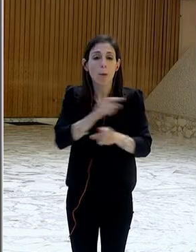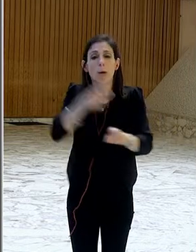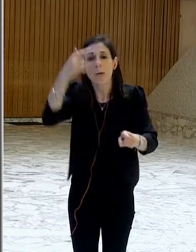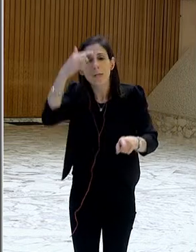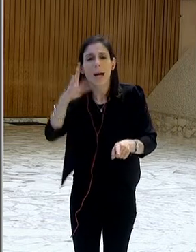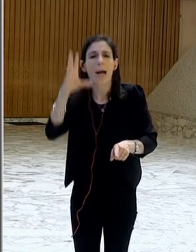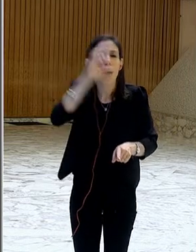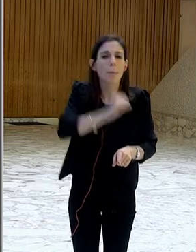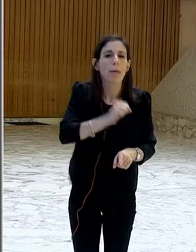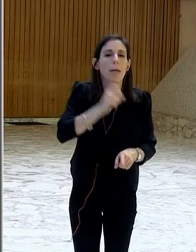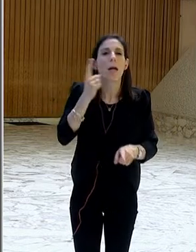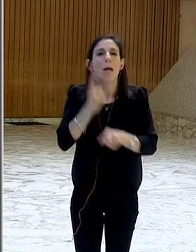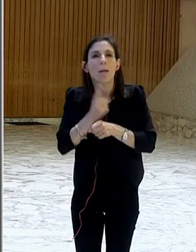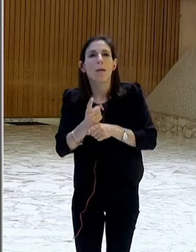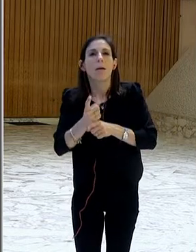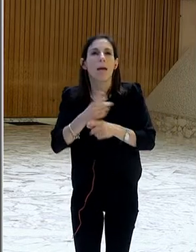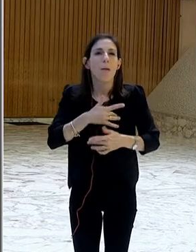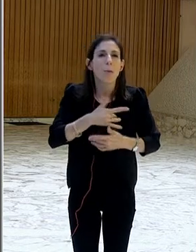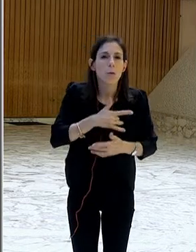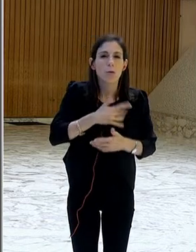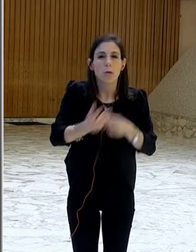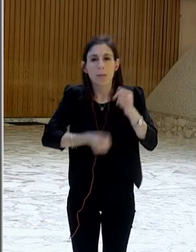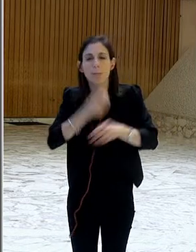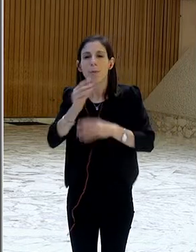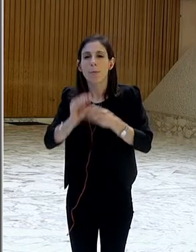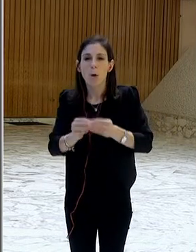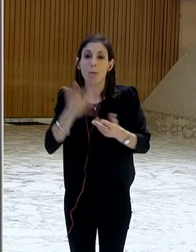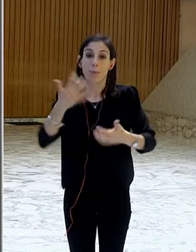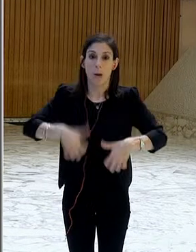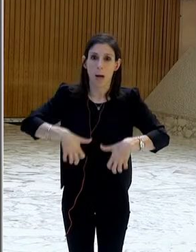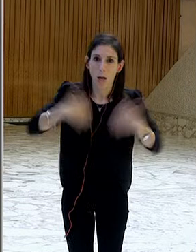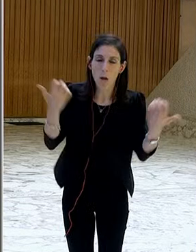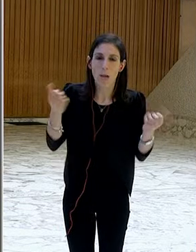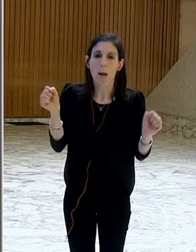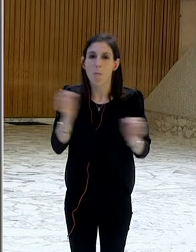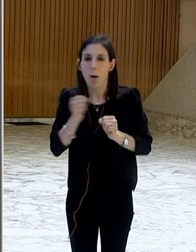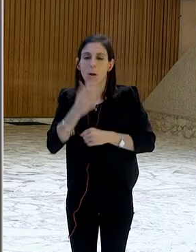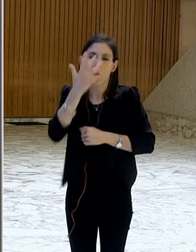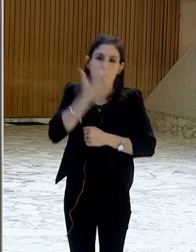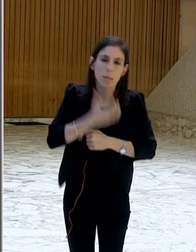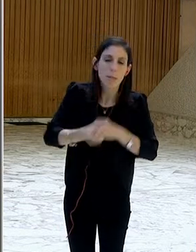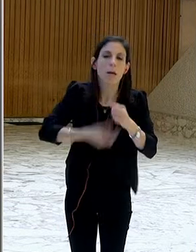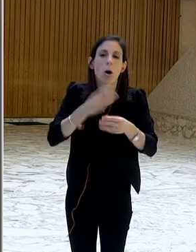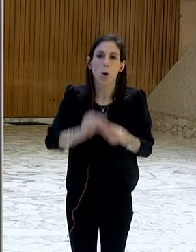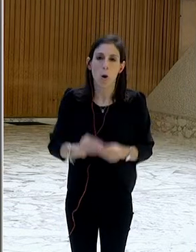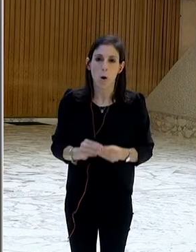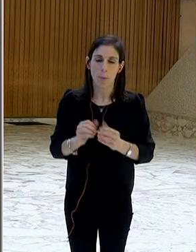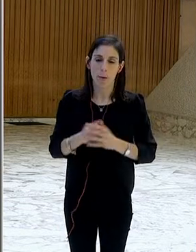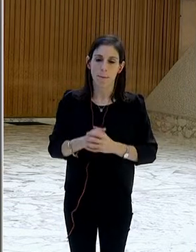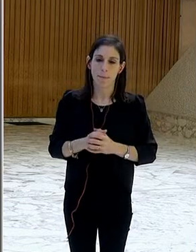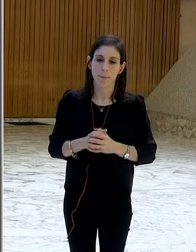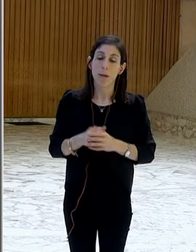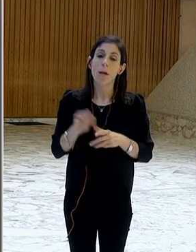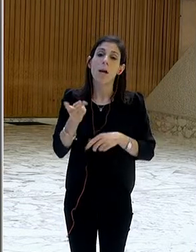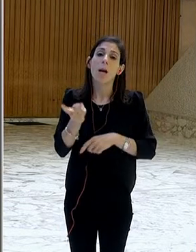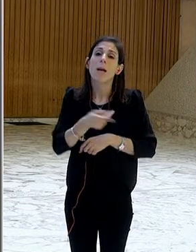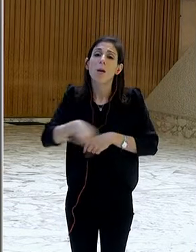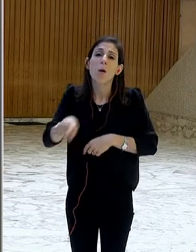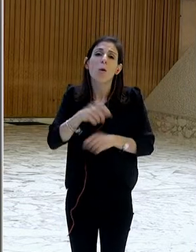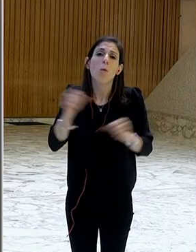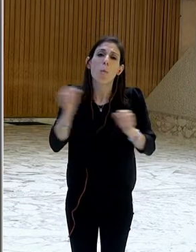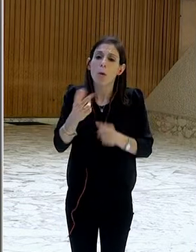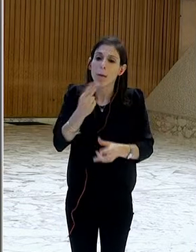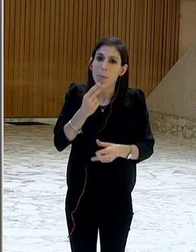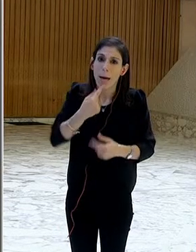leurs émotions comme la colère, la peur et la tristesse, qui n'ont pas peur de nous en parler? Des enfants